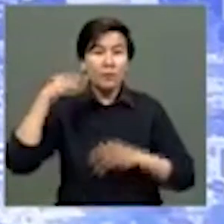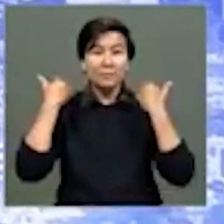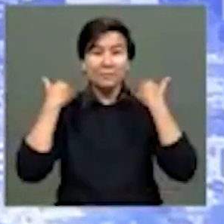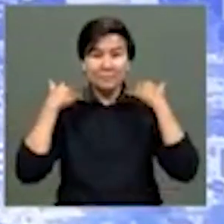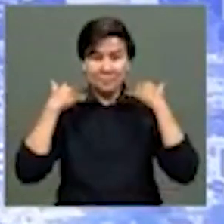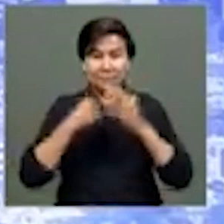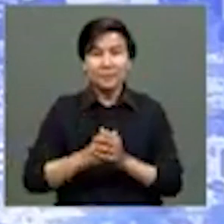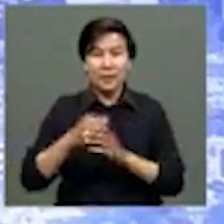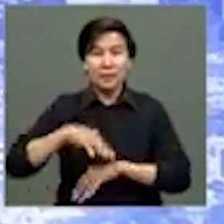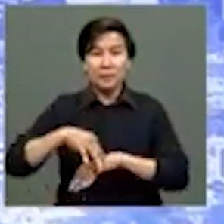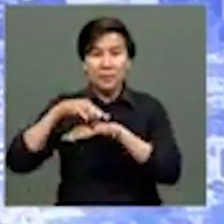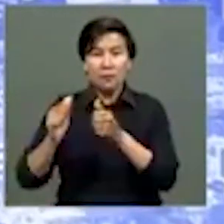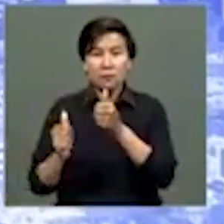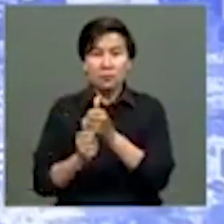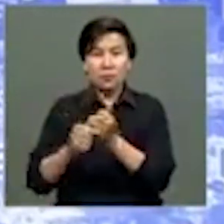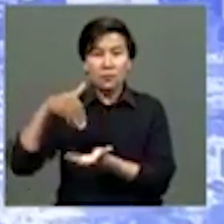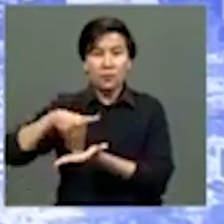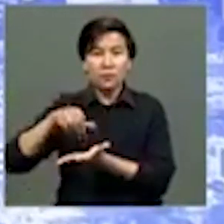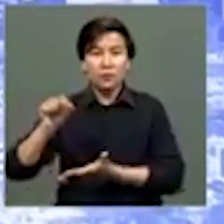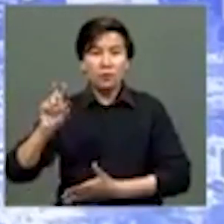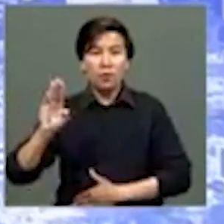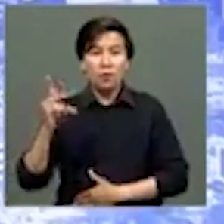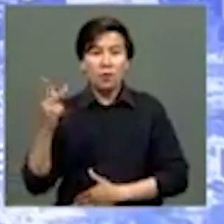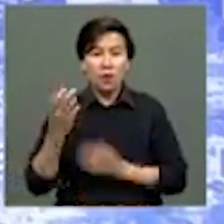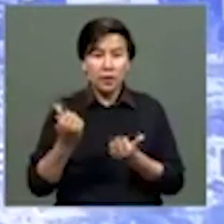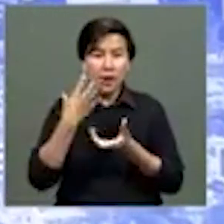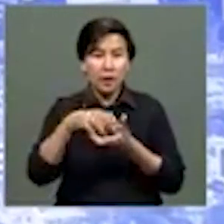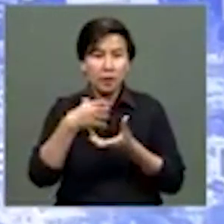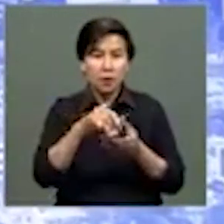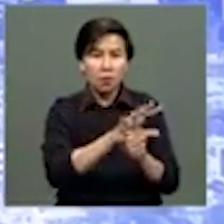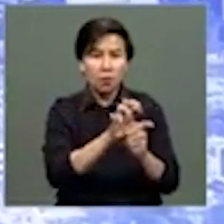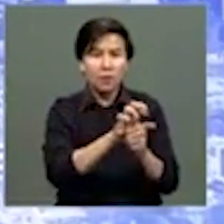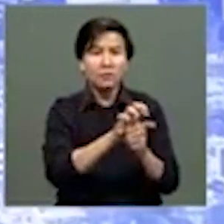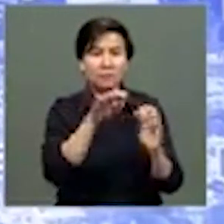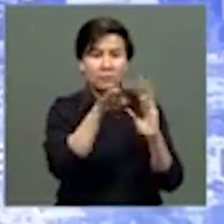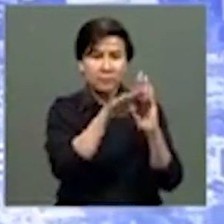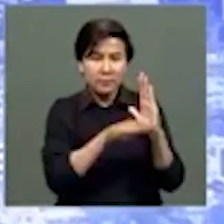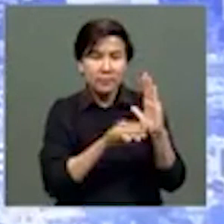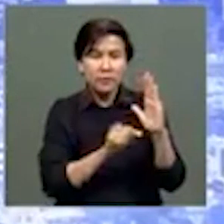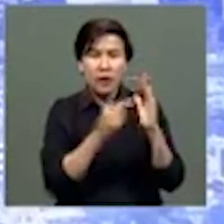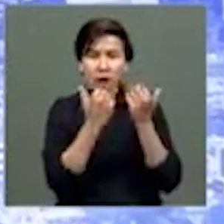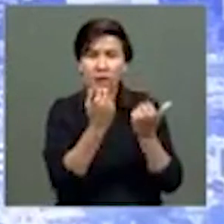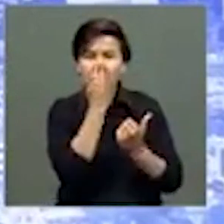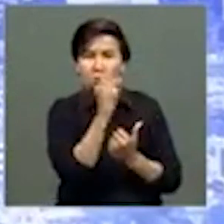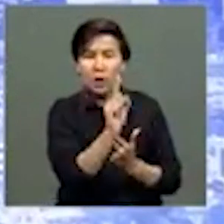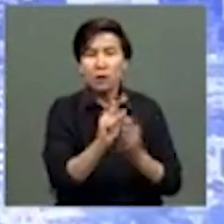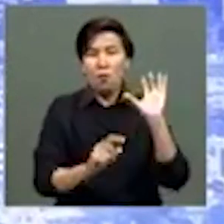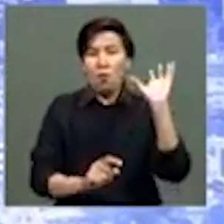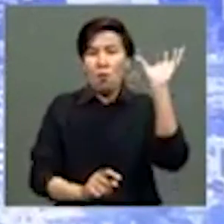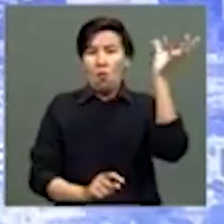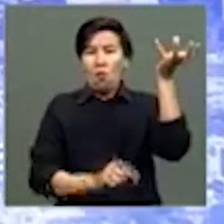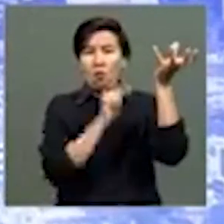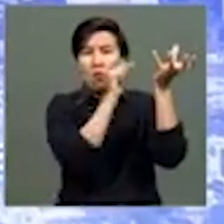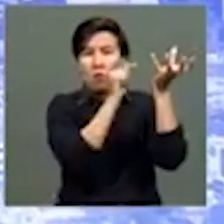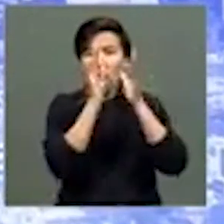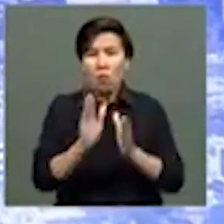ค่ะเราไปเริ่มกันที่สถานการณ์โลกนิดนึงนะคะก็ยังคงน่าเป็นห่วงค่ะประชากรที่ติดเชื้อโควิดทั่วโลก